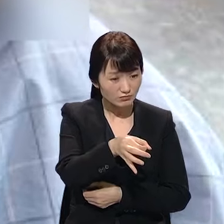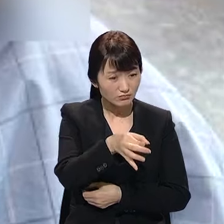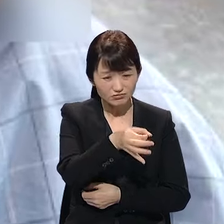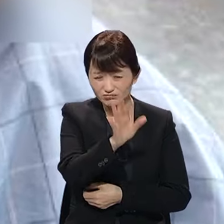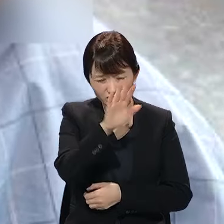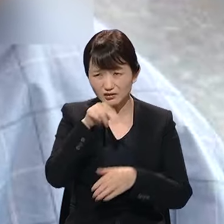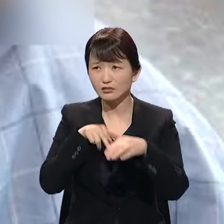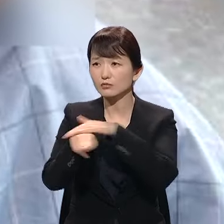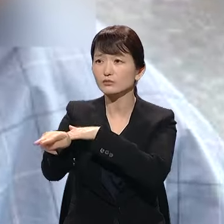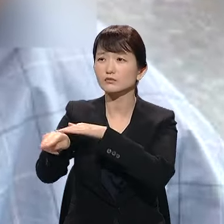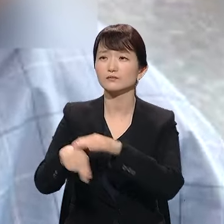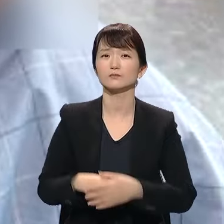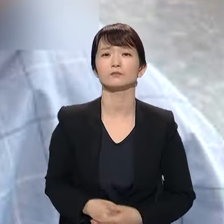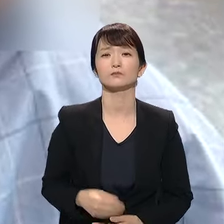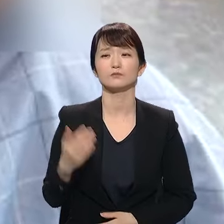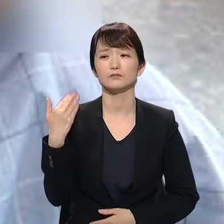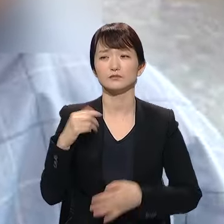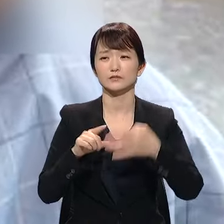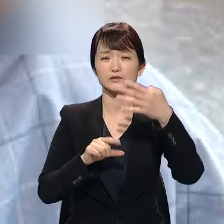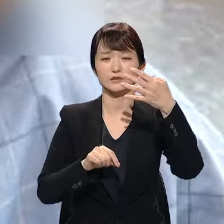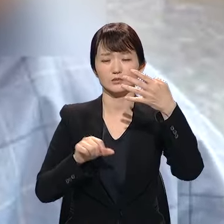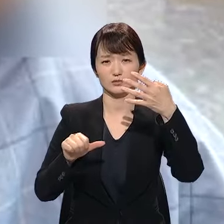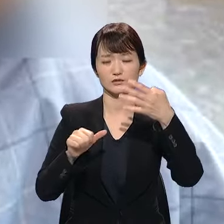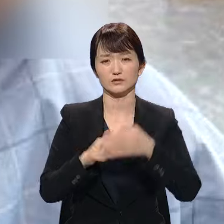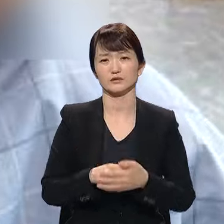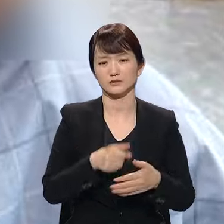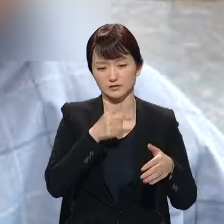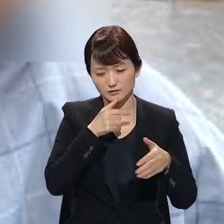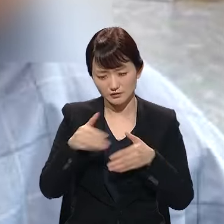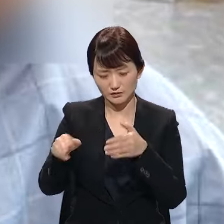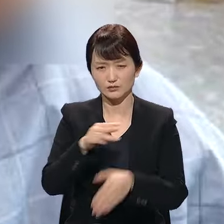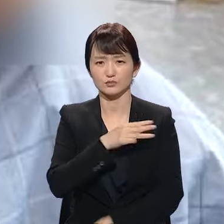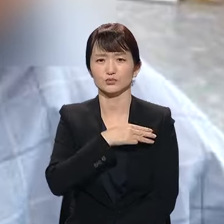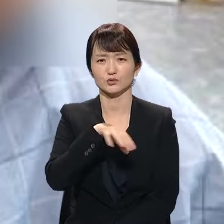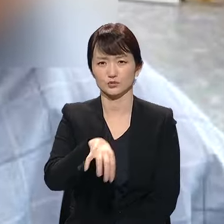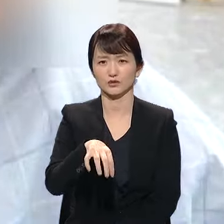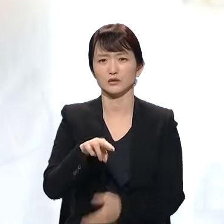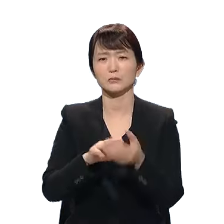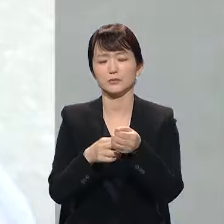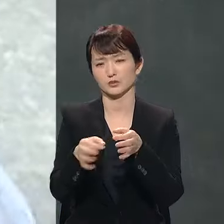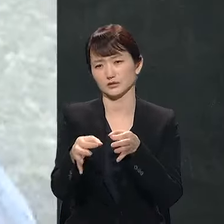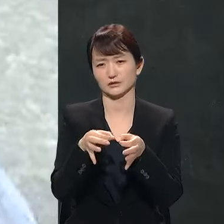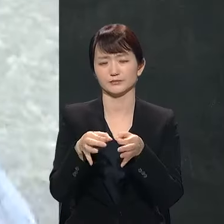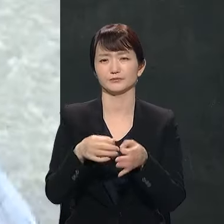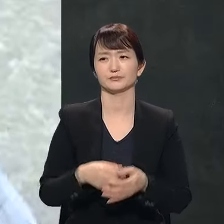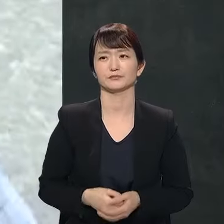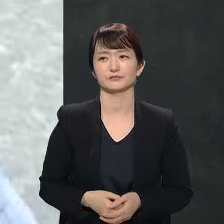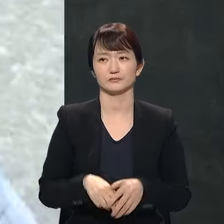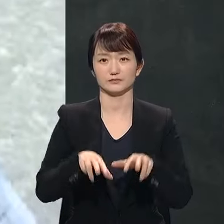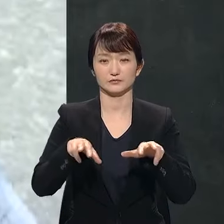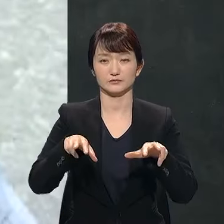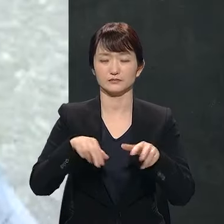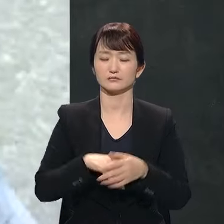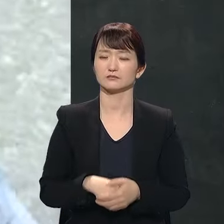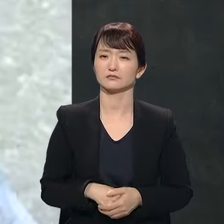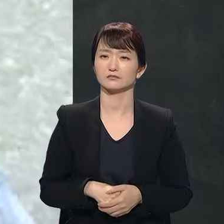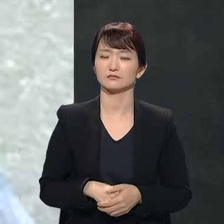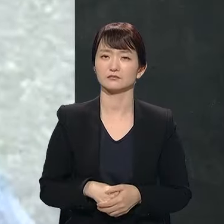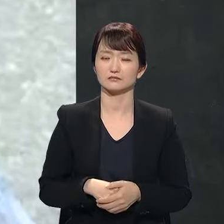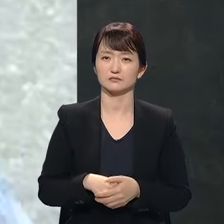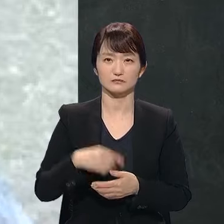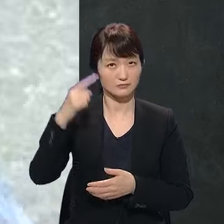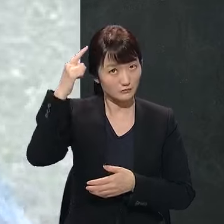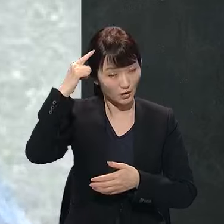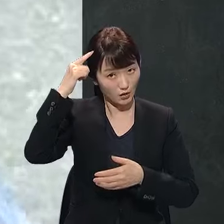했습니다 그러니까요 지난 4월 5일 날 경기 부천에 있는 미용실 었 1인데 지금 50만 원짜리 해